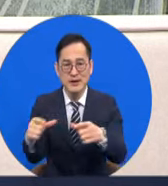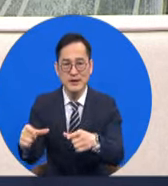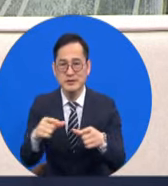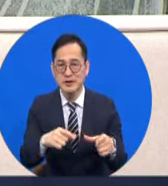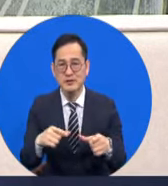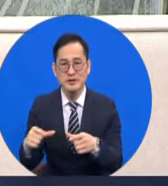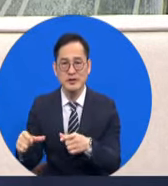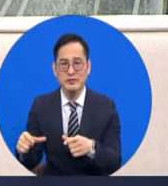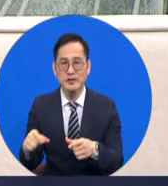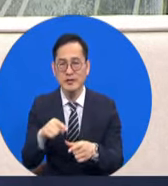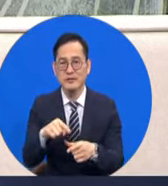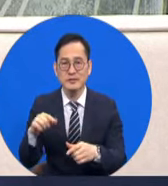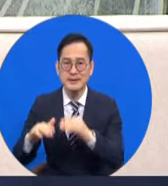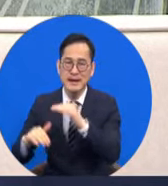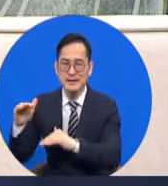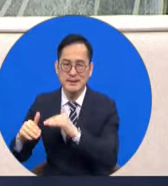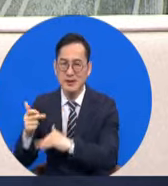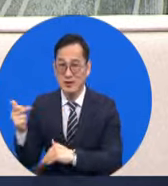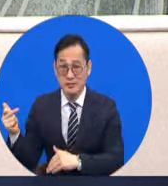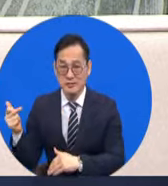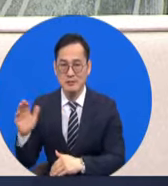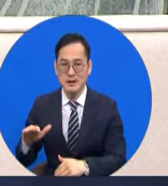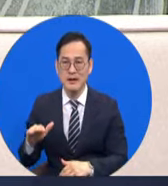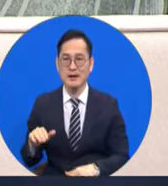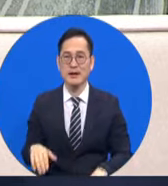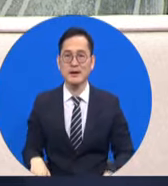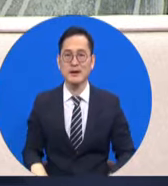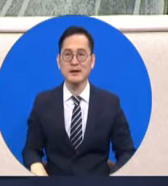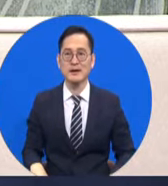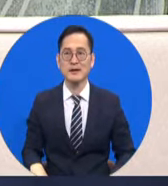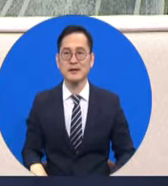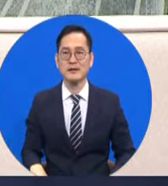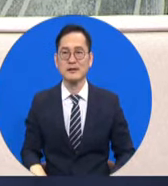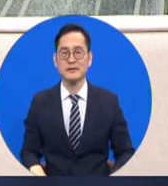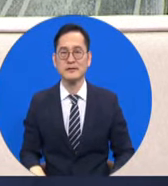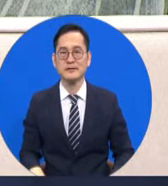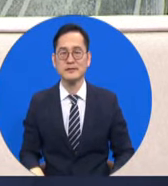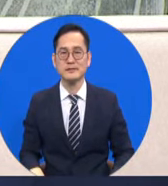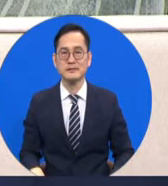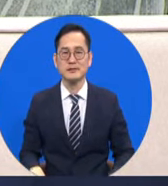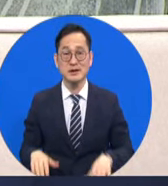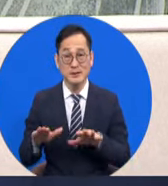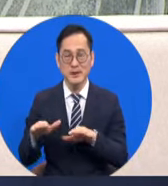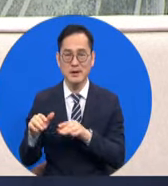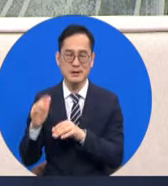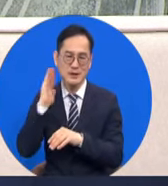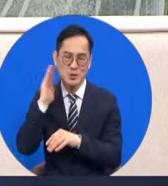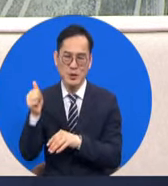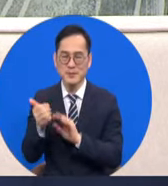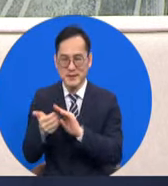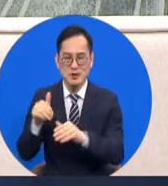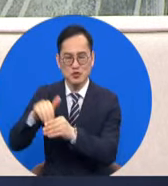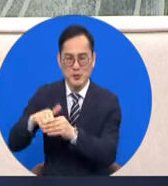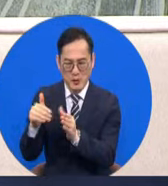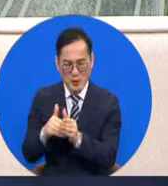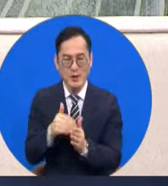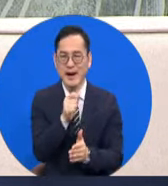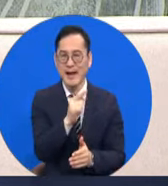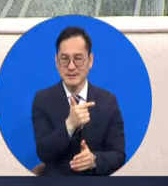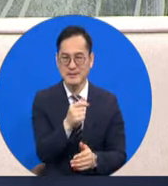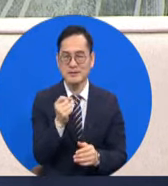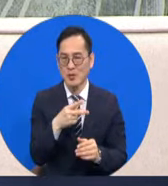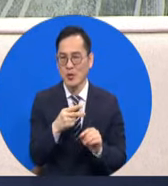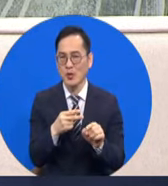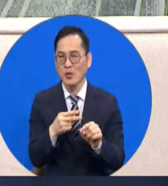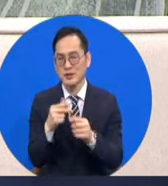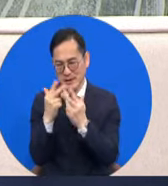두드러졌다면 이번에는 대통령께서도 미리 투표하셨고 한동훈 비대위원장이나 이재명 대표도 사전 투표를 했던